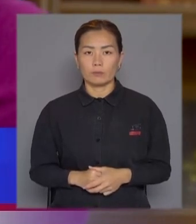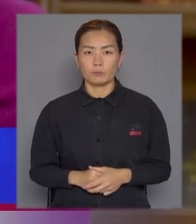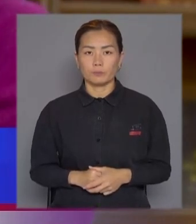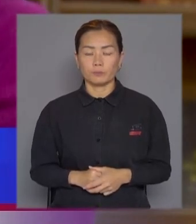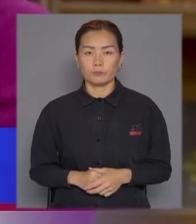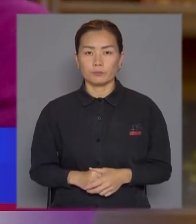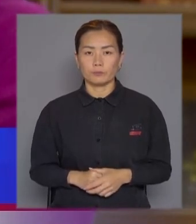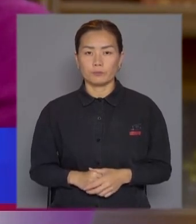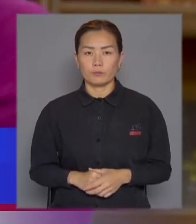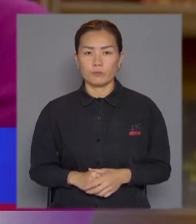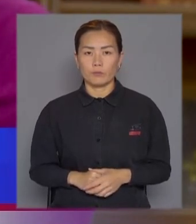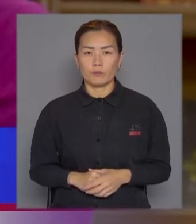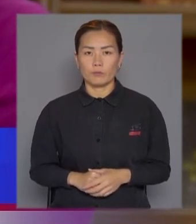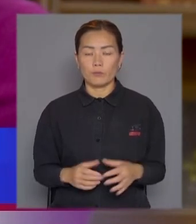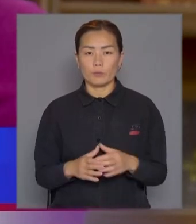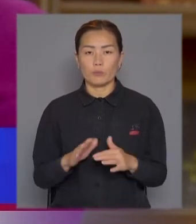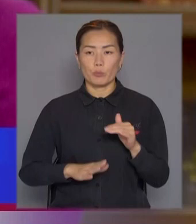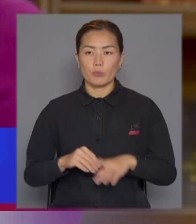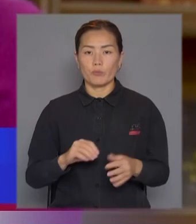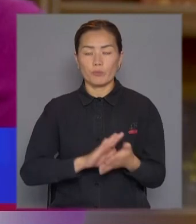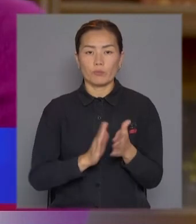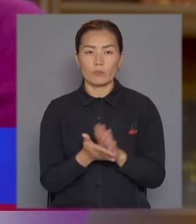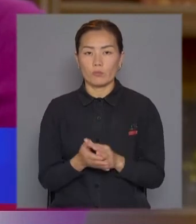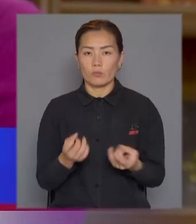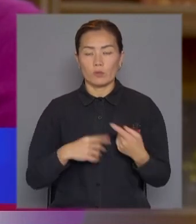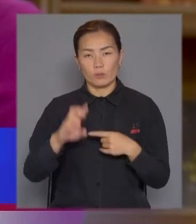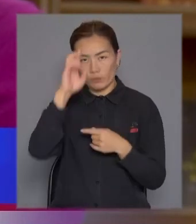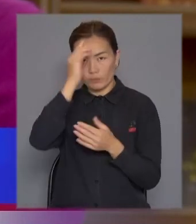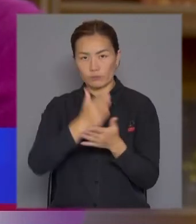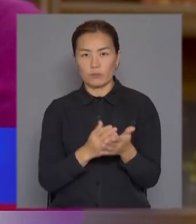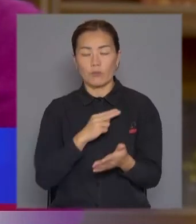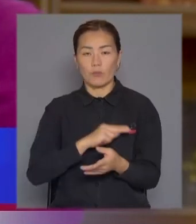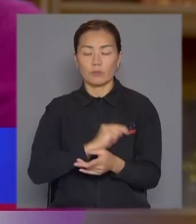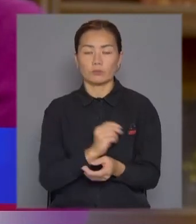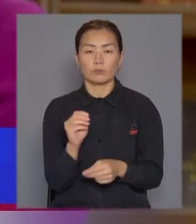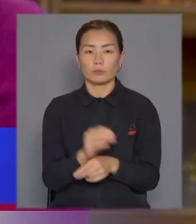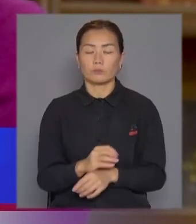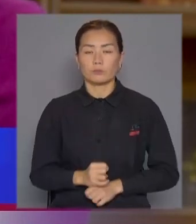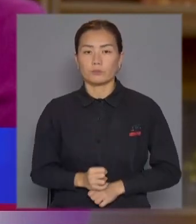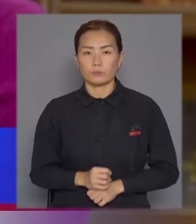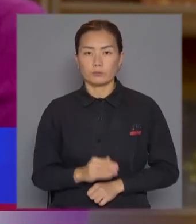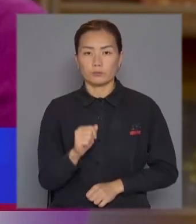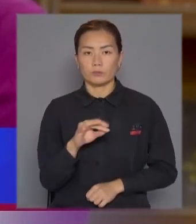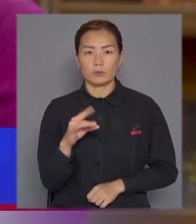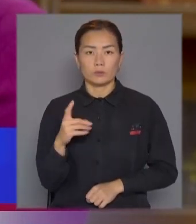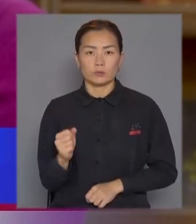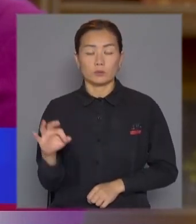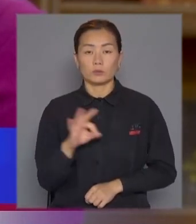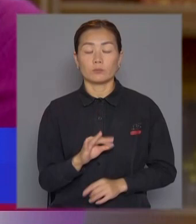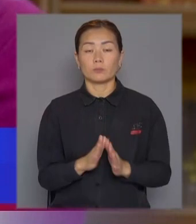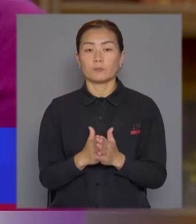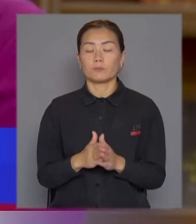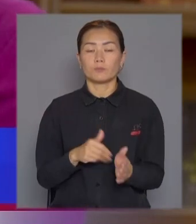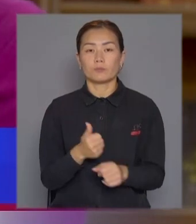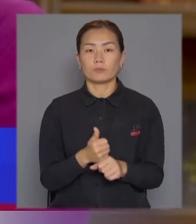қаламгерлер қауымы ғана емес, бұл іс-шараға мемлекеттік қызметшілердің қатысуы және олардың Фариза Оңғарсынованың